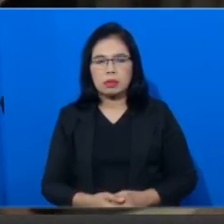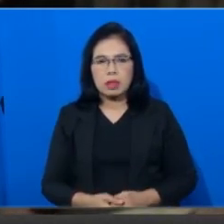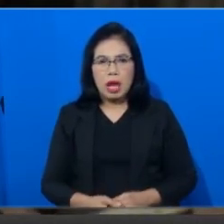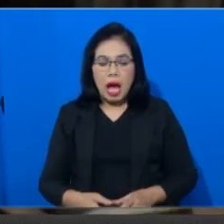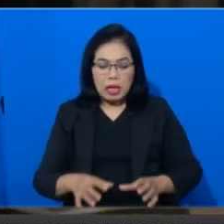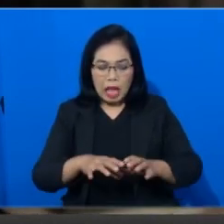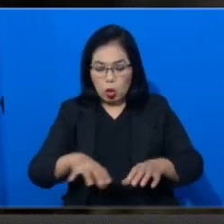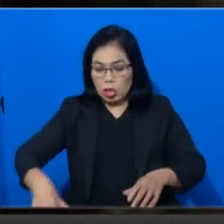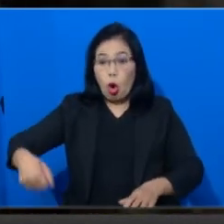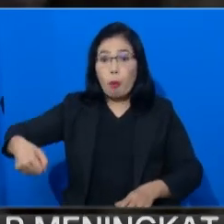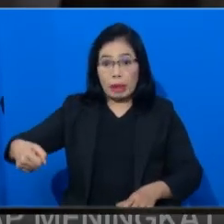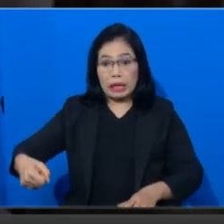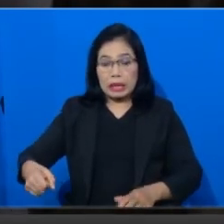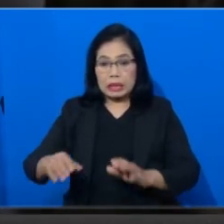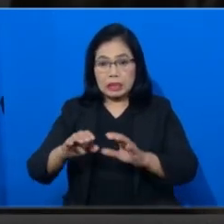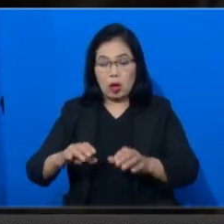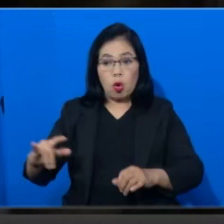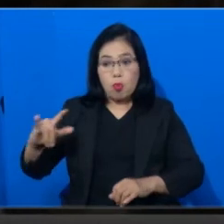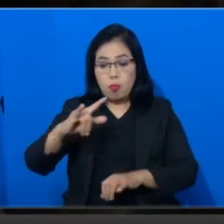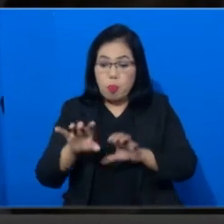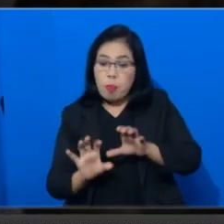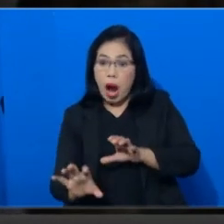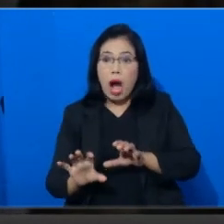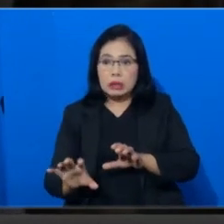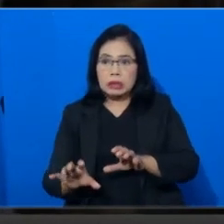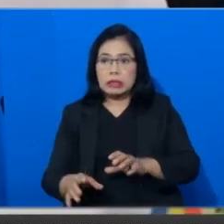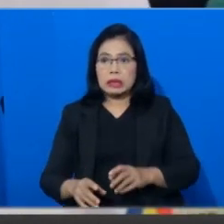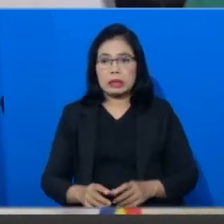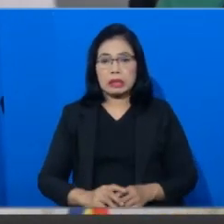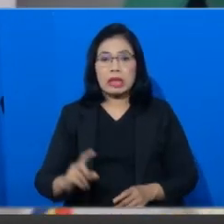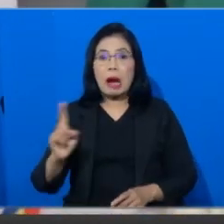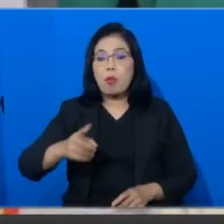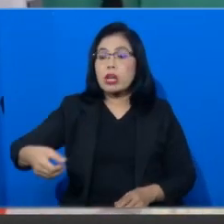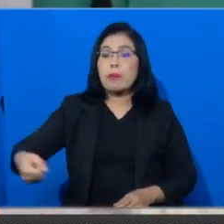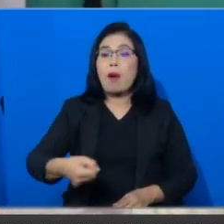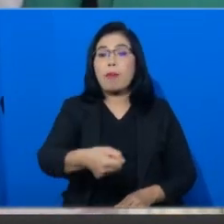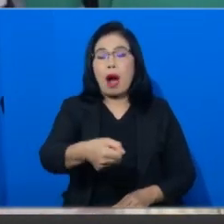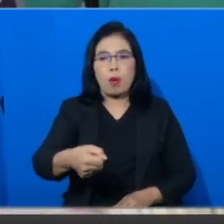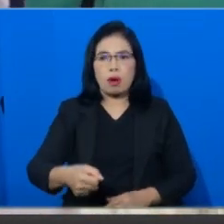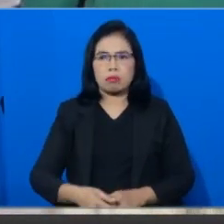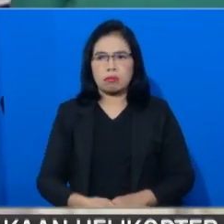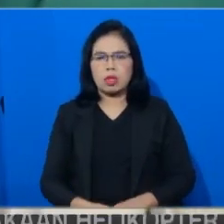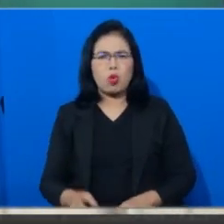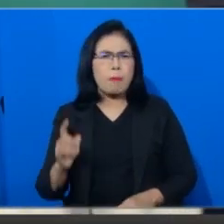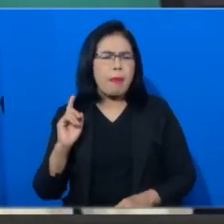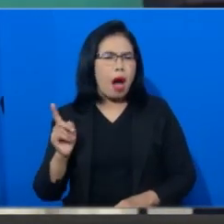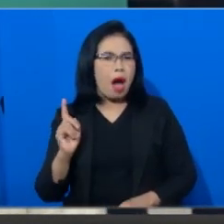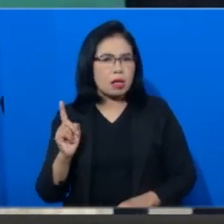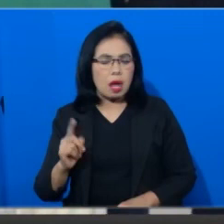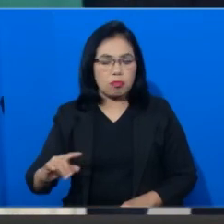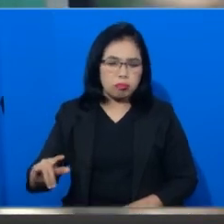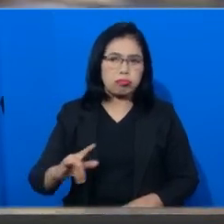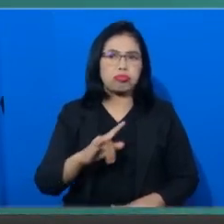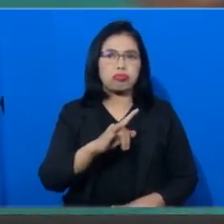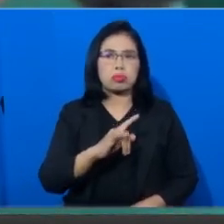tenteng atau kabin. Gunting serta cairan lebih dari 100 ml dianggap membahayakan penerbangan bila ditempatkan di